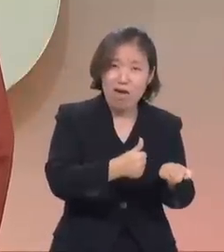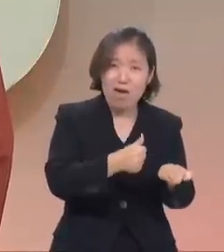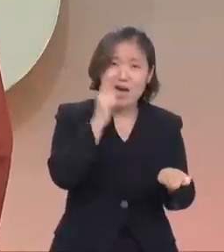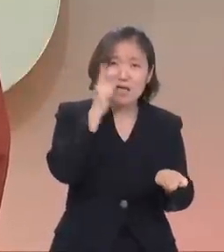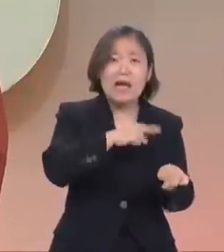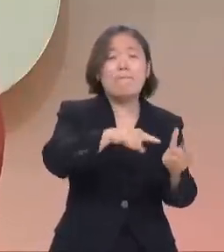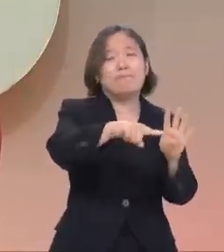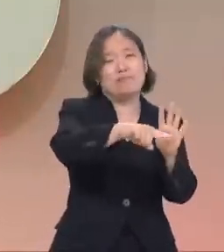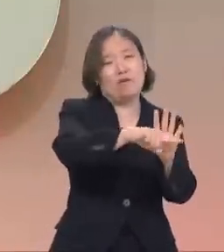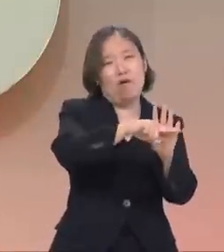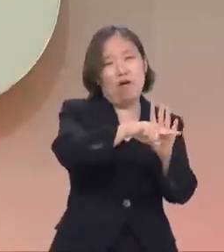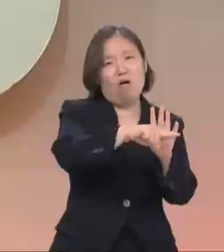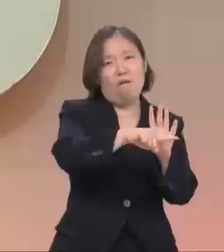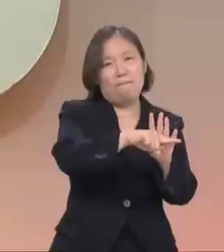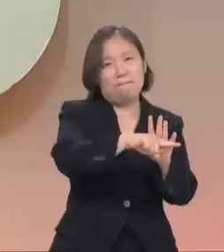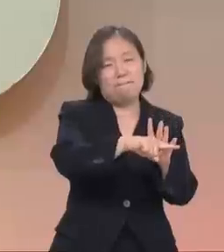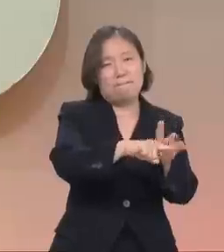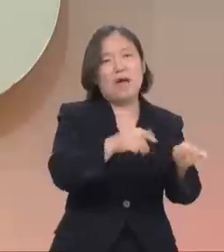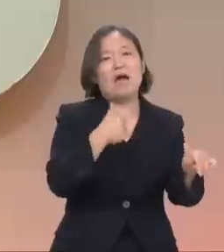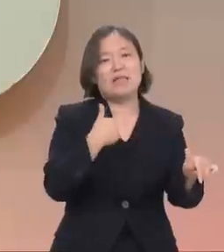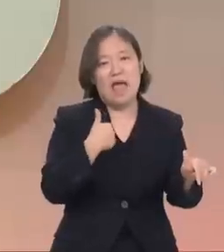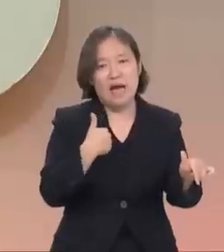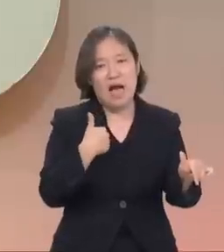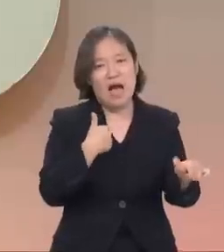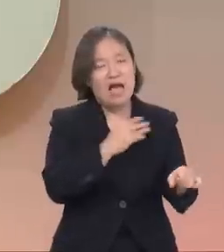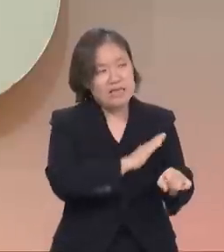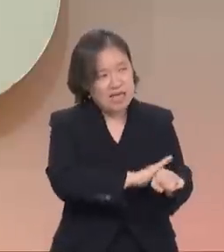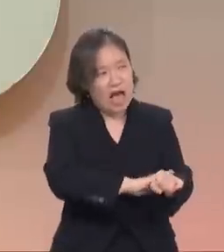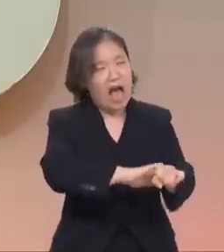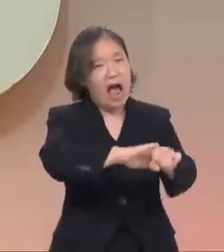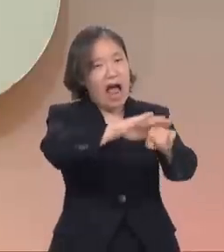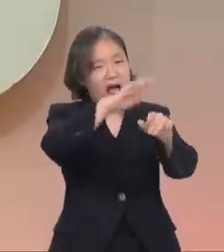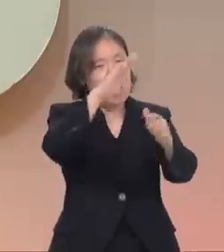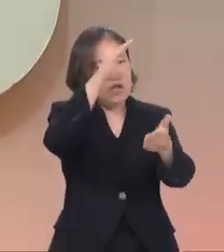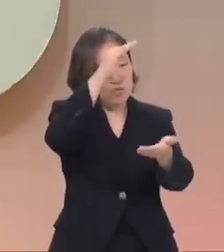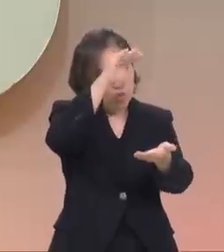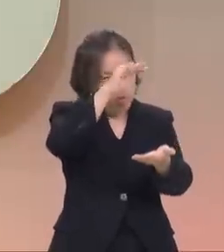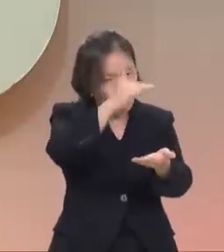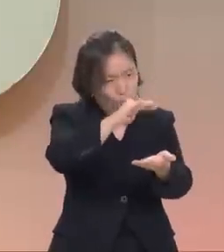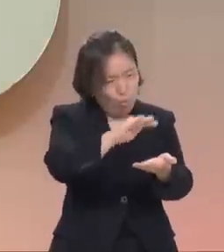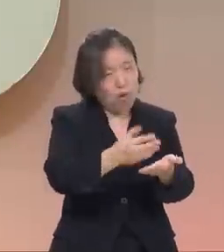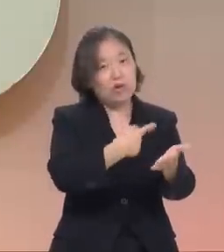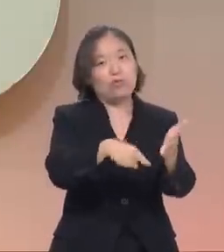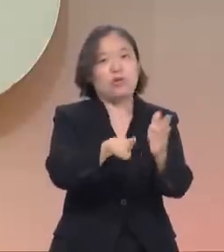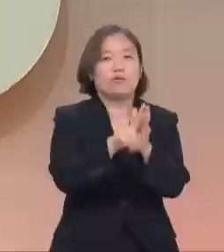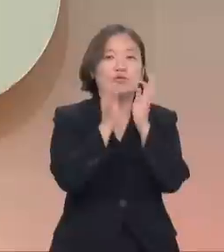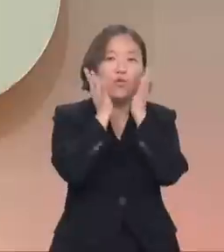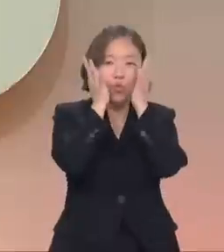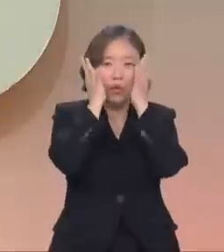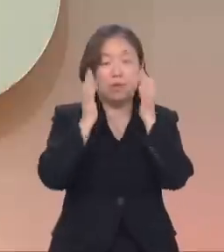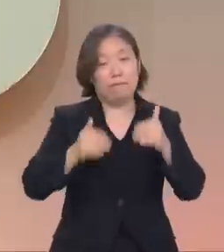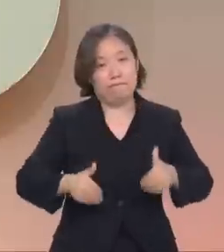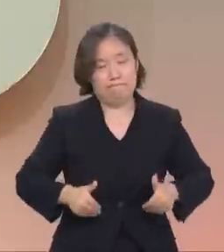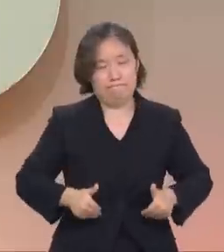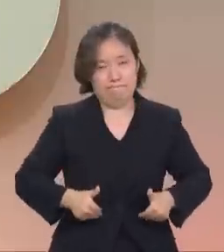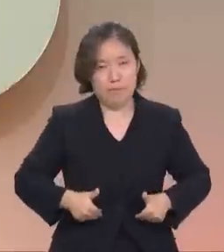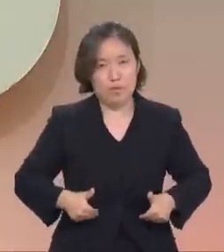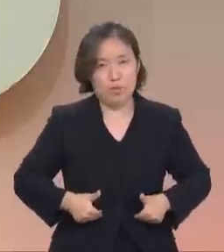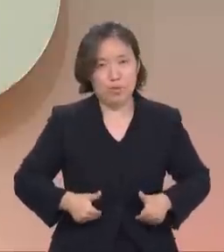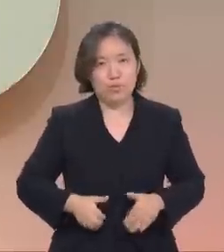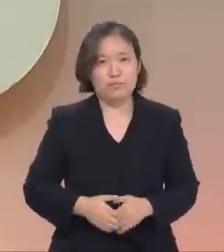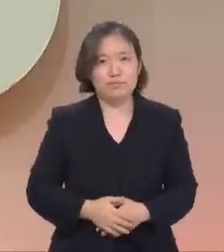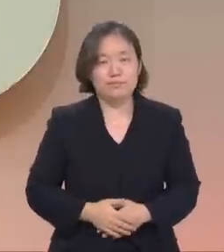업장과 업보를 점점 닦고 닦고 소멸해 나가야 되고 우리가